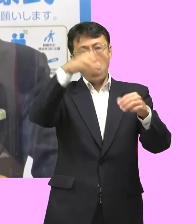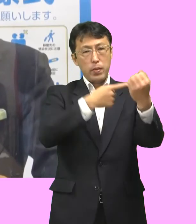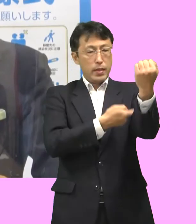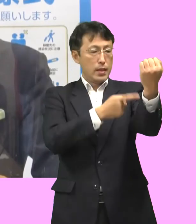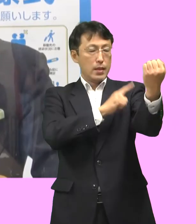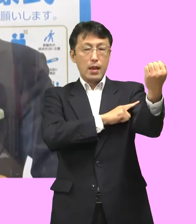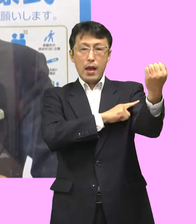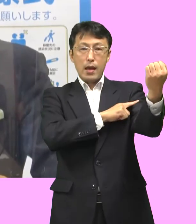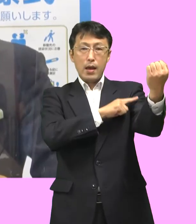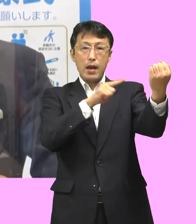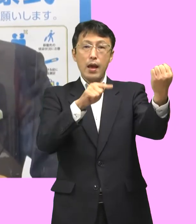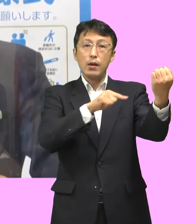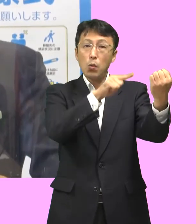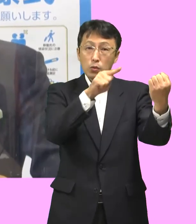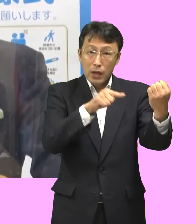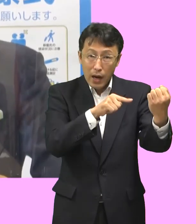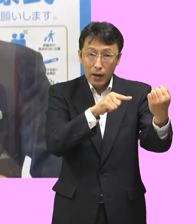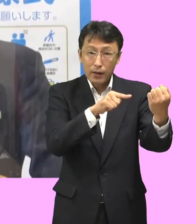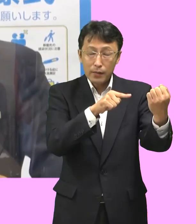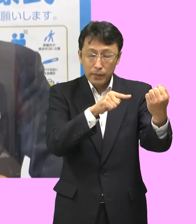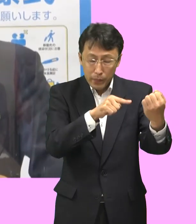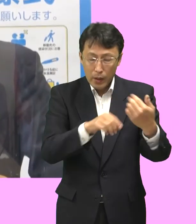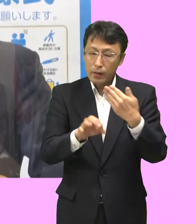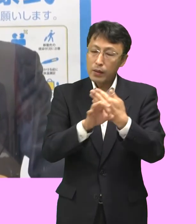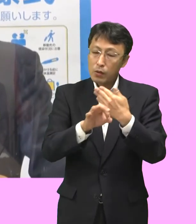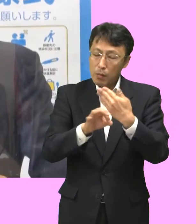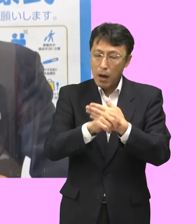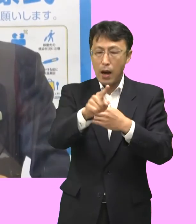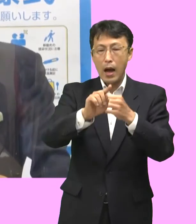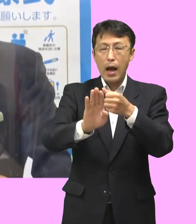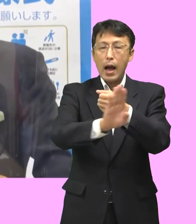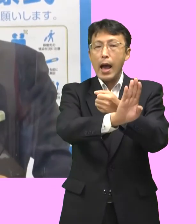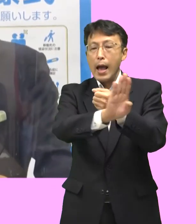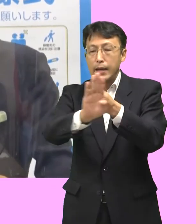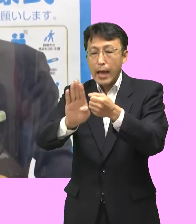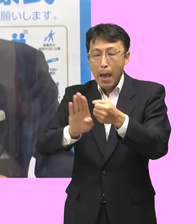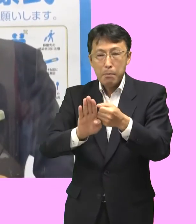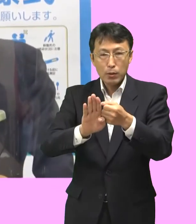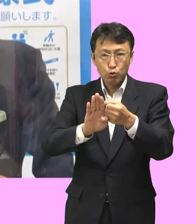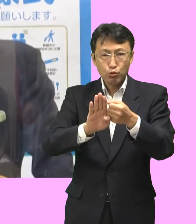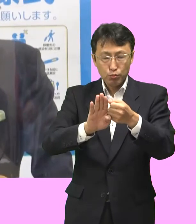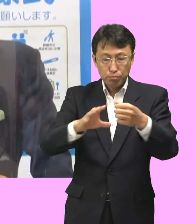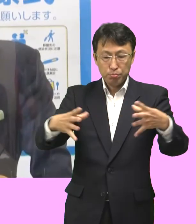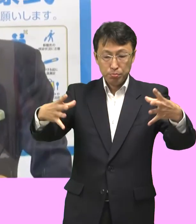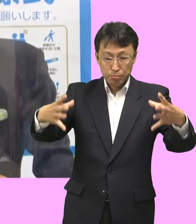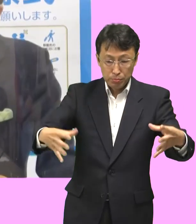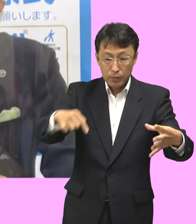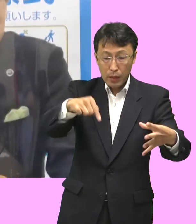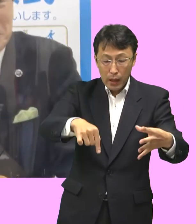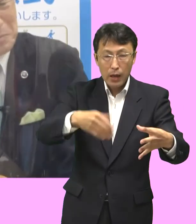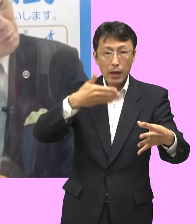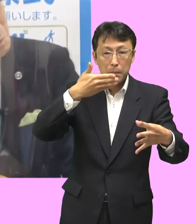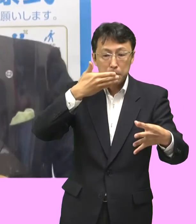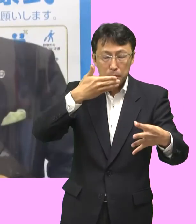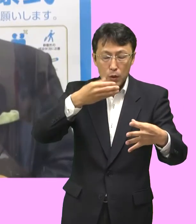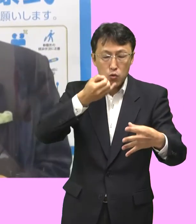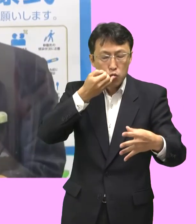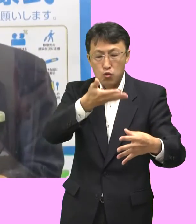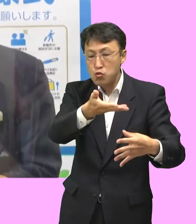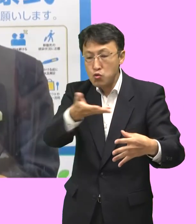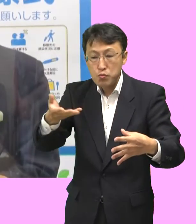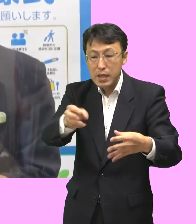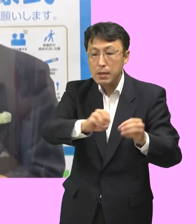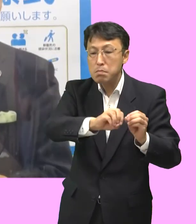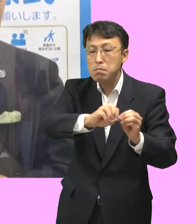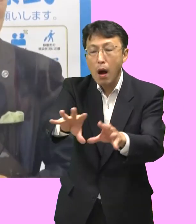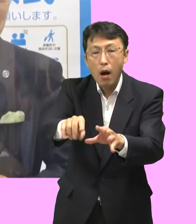原発敷地内から海洋放出をした場合だけのシミュレーションが出てるだけなんですよ。私はこれはどういう意図